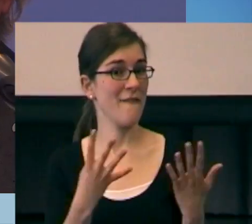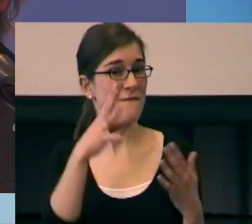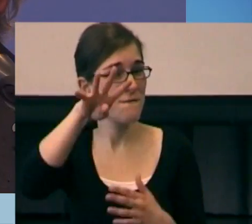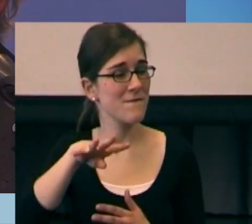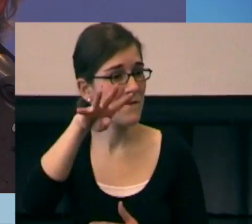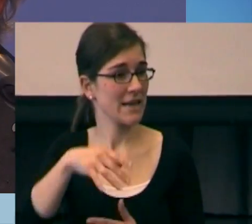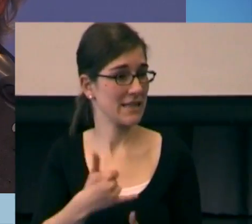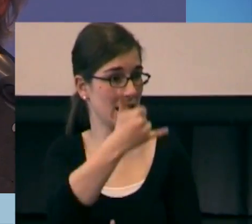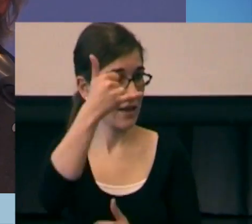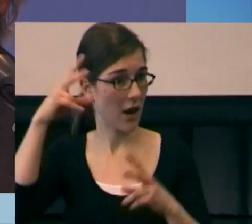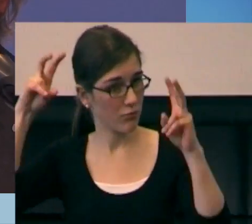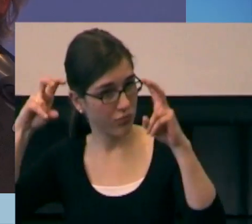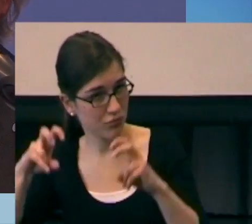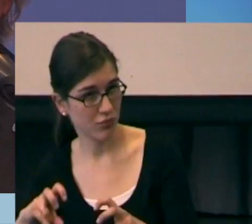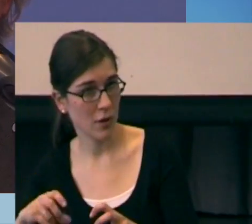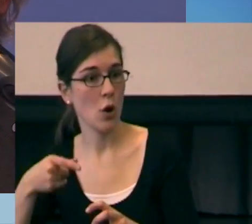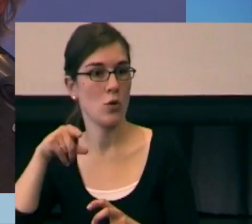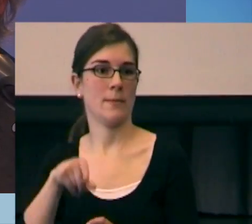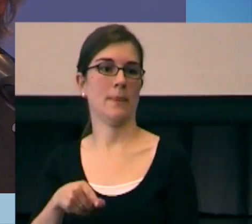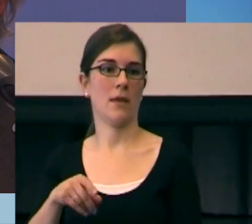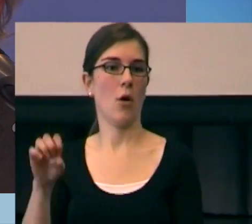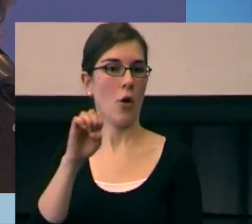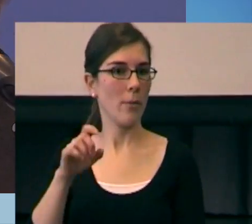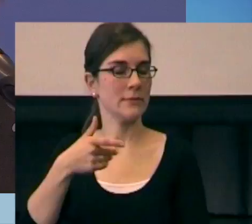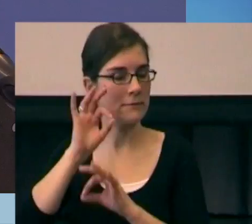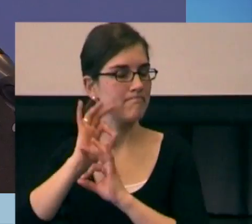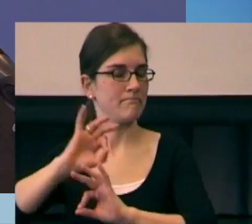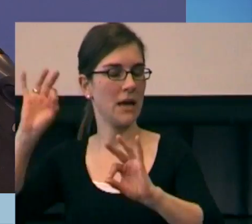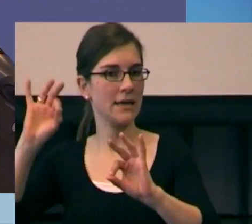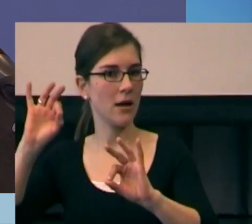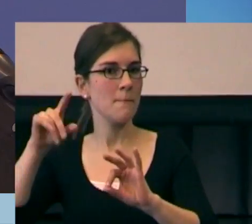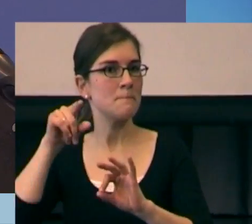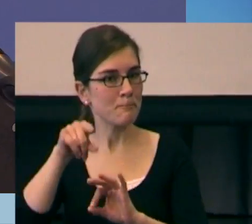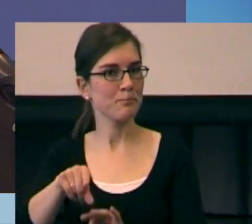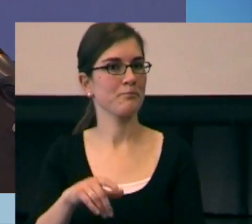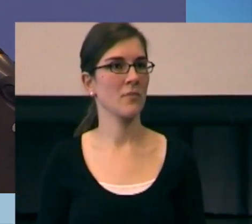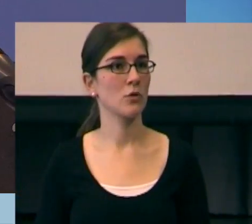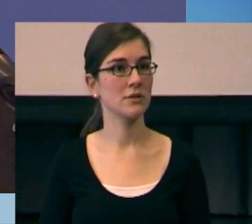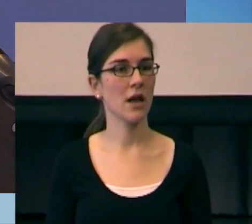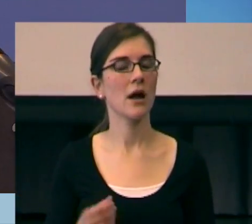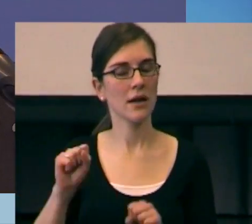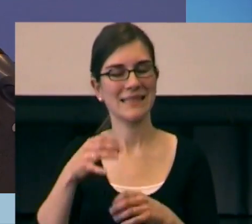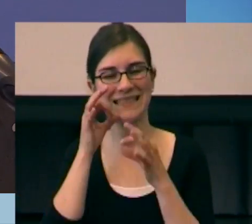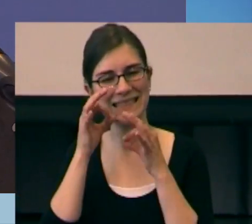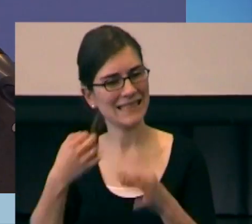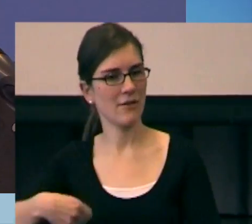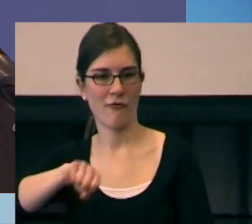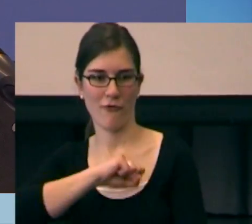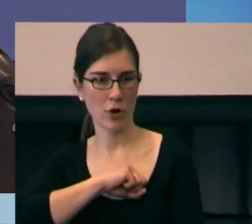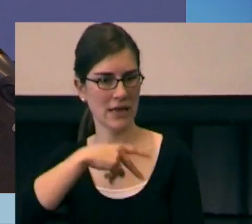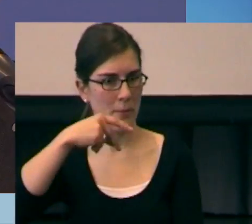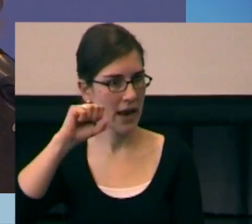der Sterbenswahrscheinlichkeit gezeigt. Das heißt, hier konnte man den Vorteil der PSA